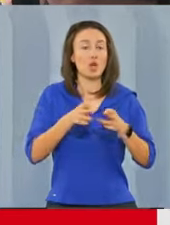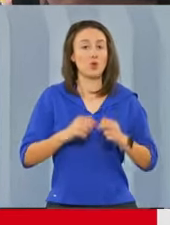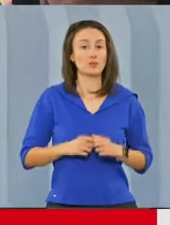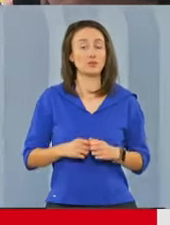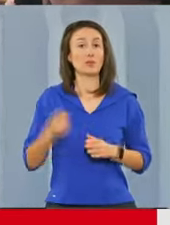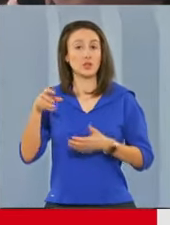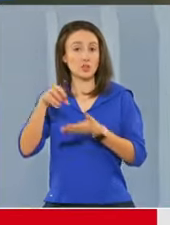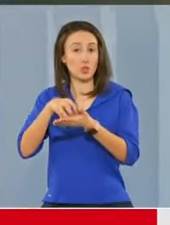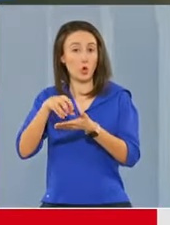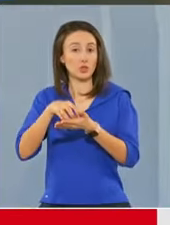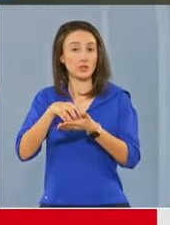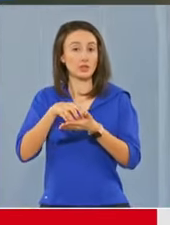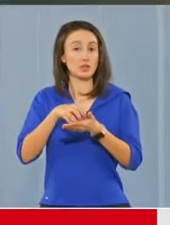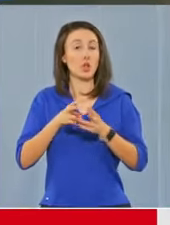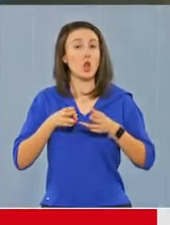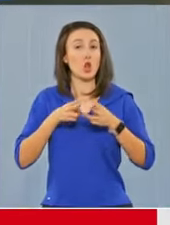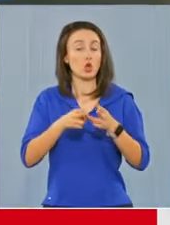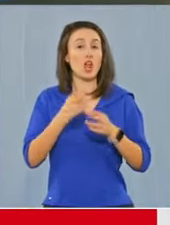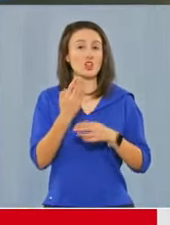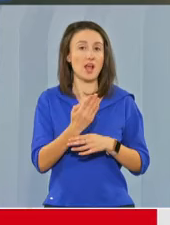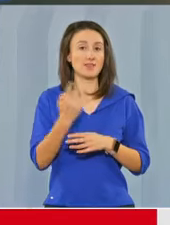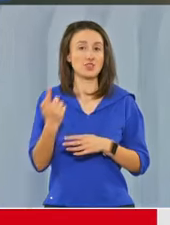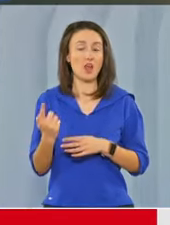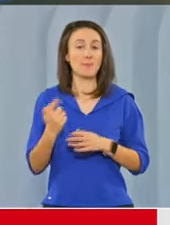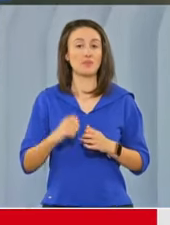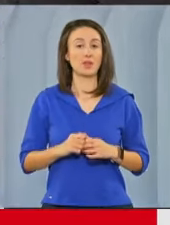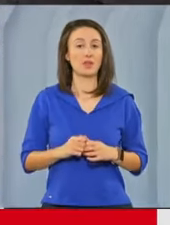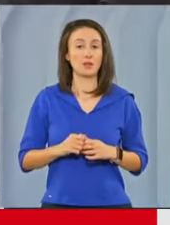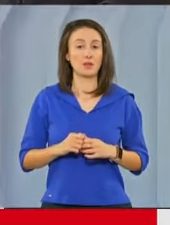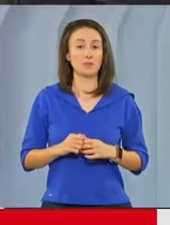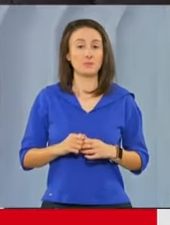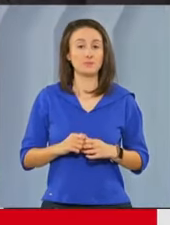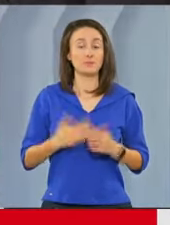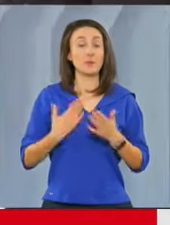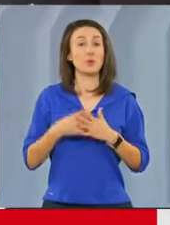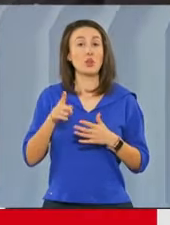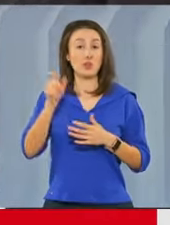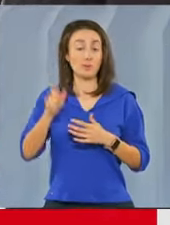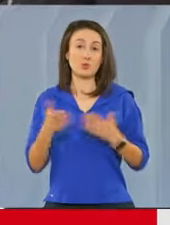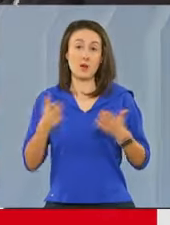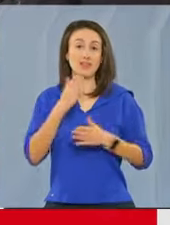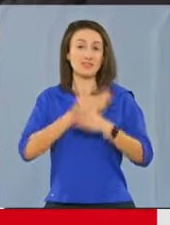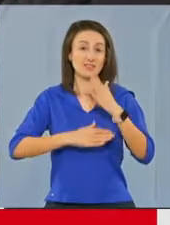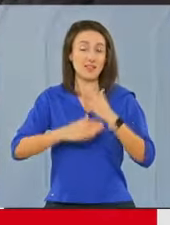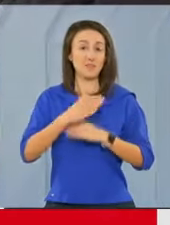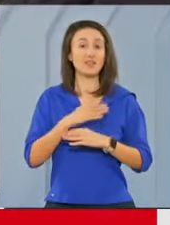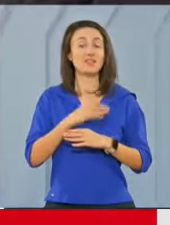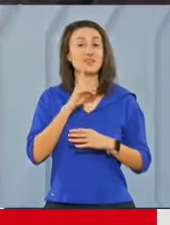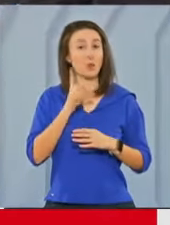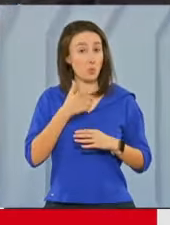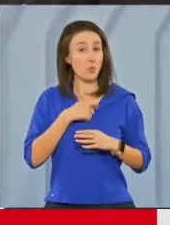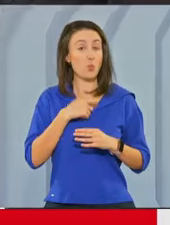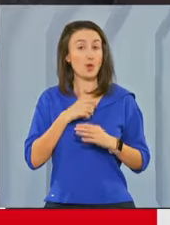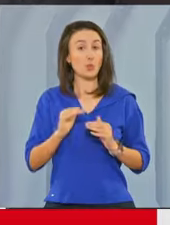în zona liniei 6 sau 7, în așa fel încât acea persoană care are o dizabilitate să